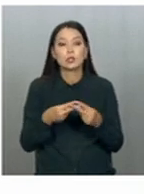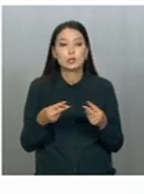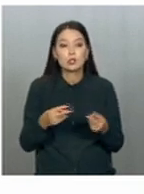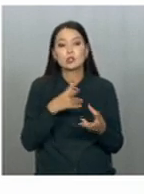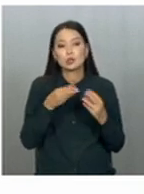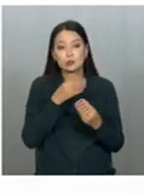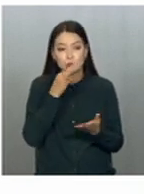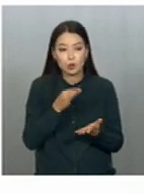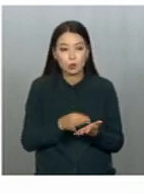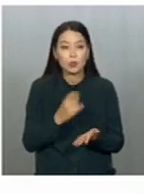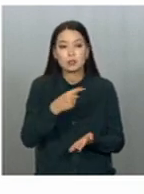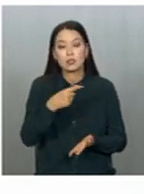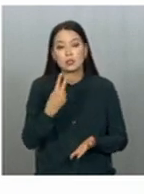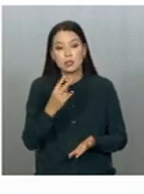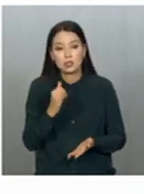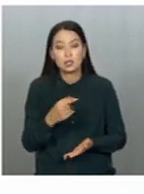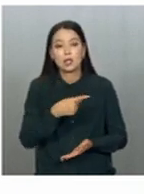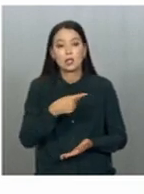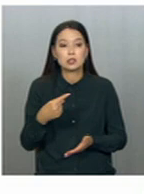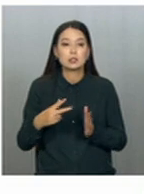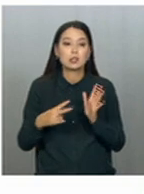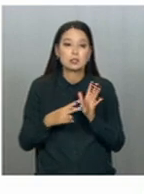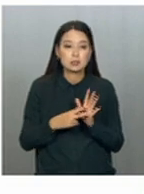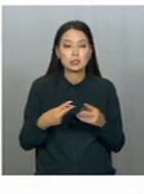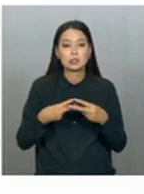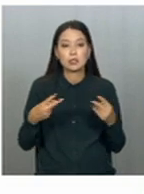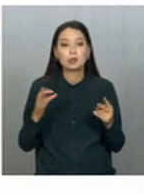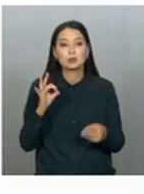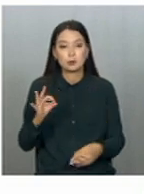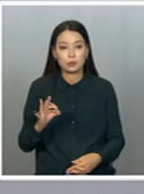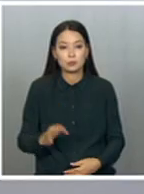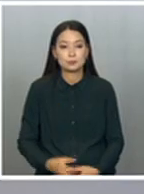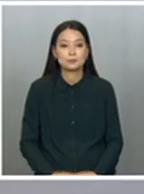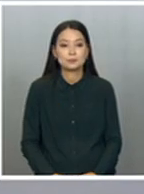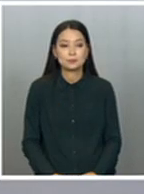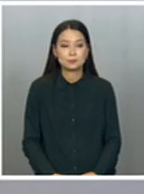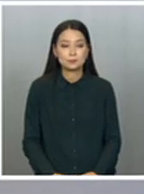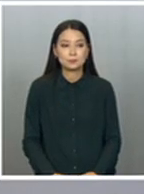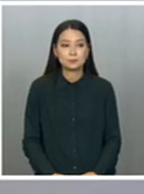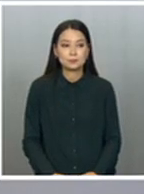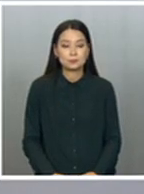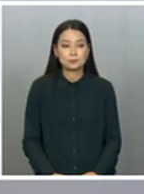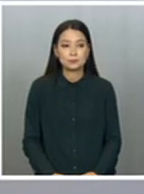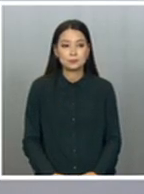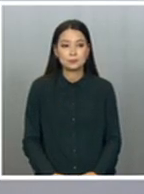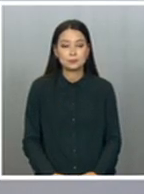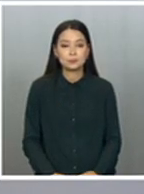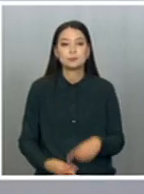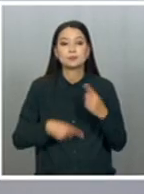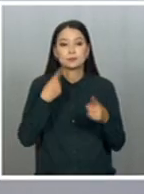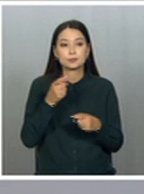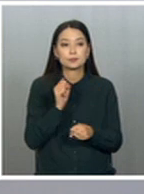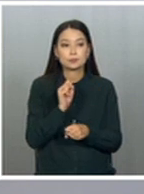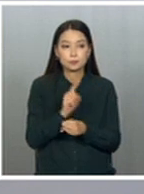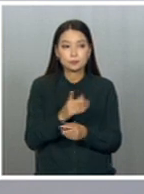жауабы x азайтылған 2y, азайтылған 8 тең 0-ге. Келесі тапсырма. Бізде